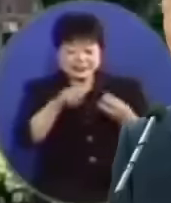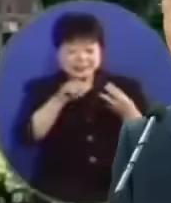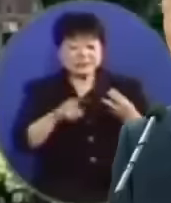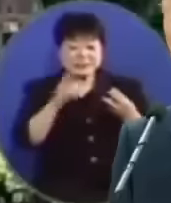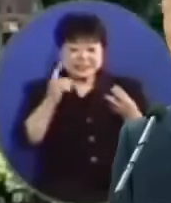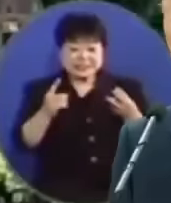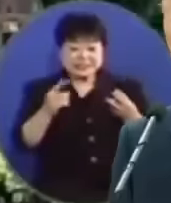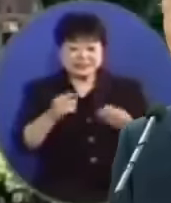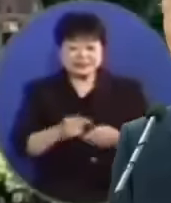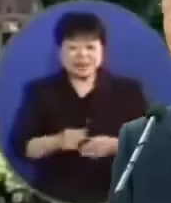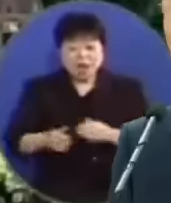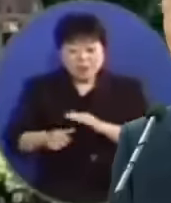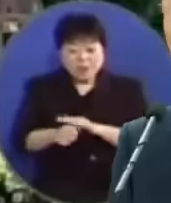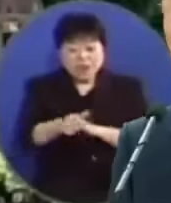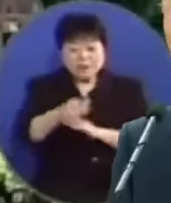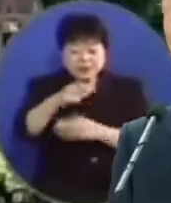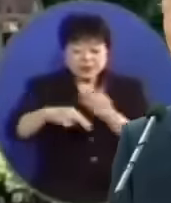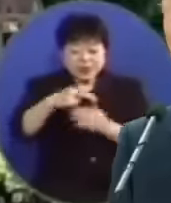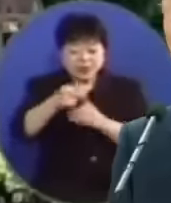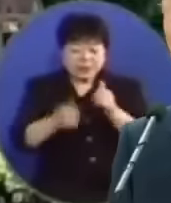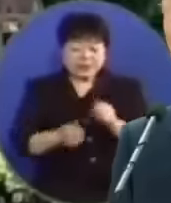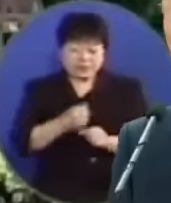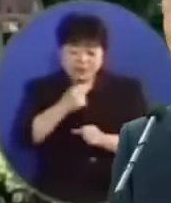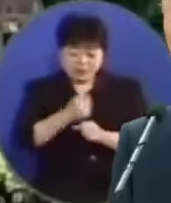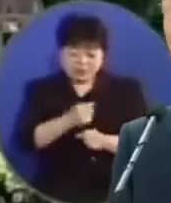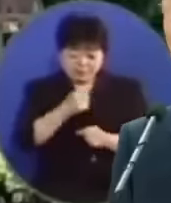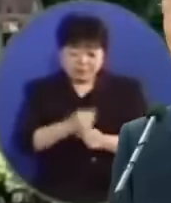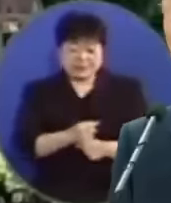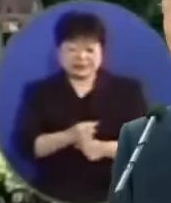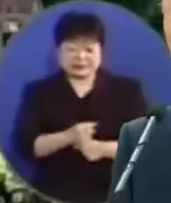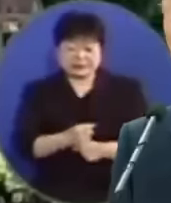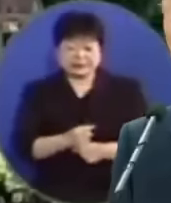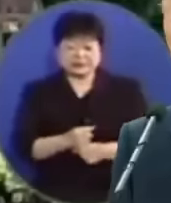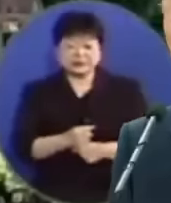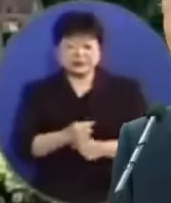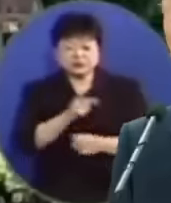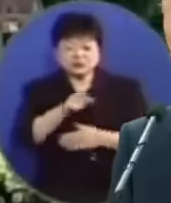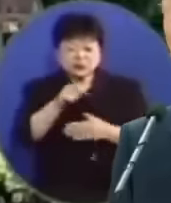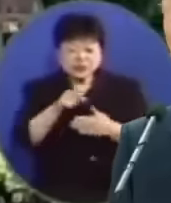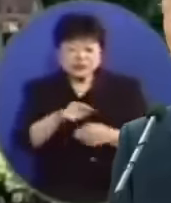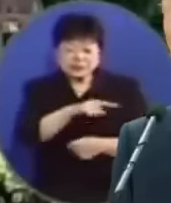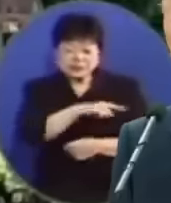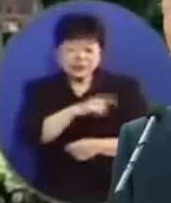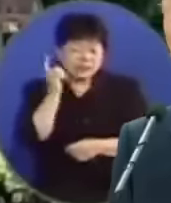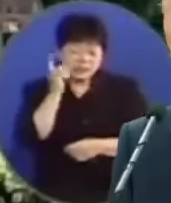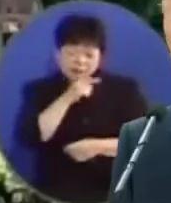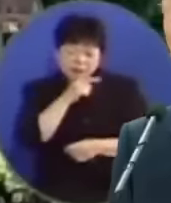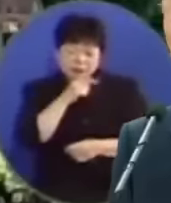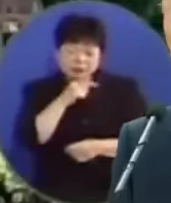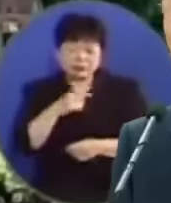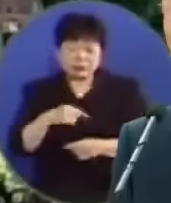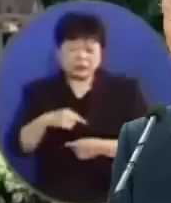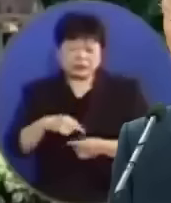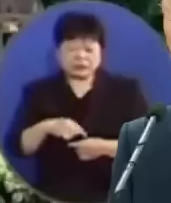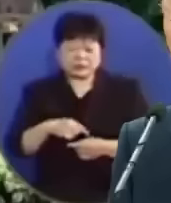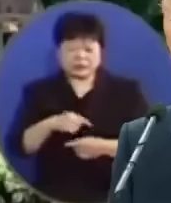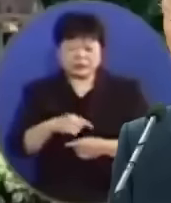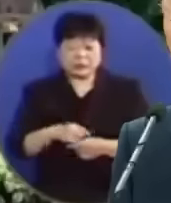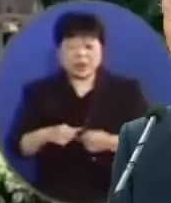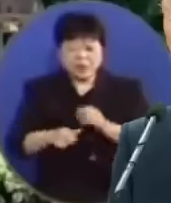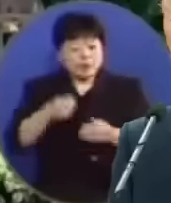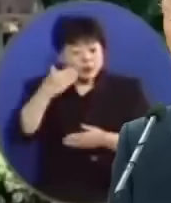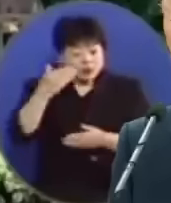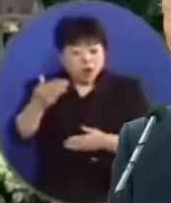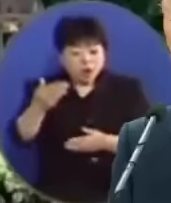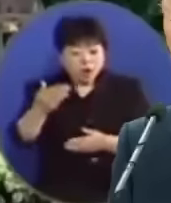3장 1절에 그런데 뱀은 야훼 하나님이 지으신 저 들짐승 중에 가장 간교한 자라 뱀이 여자에게 물어 이르되 하나님이 참으로 너희에게